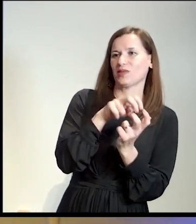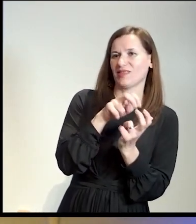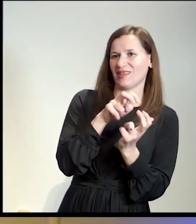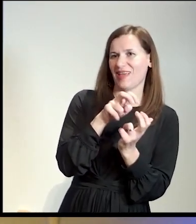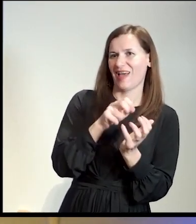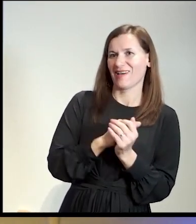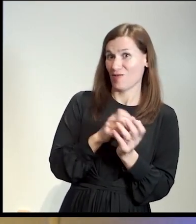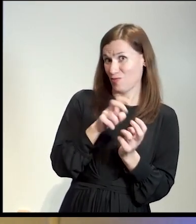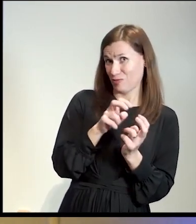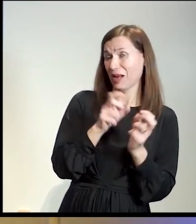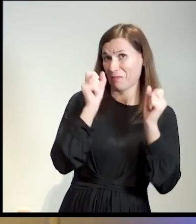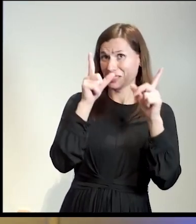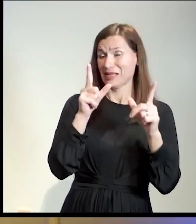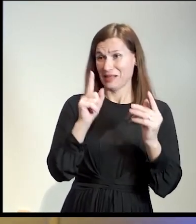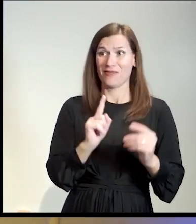Nutrija je presenetljivo visoko.